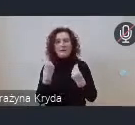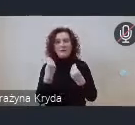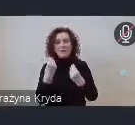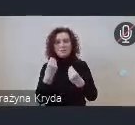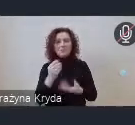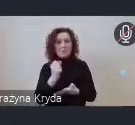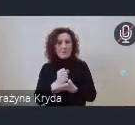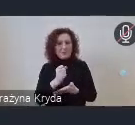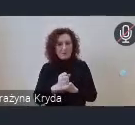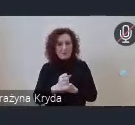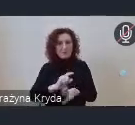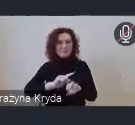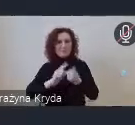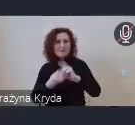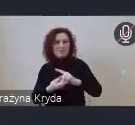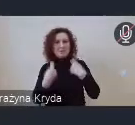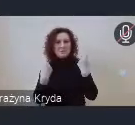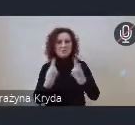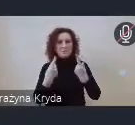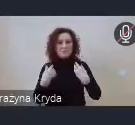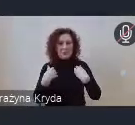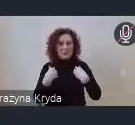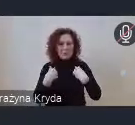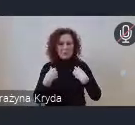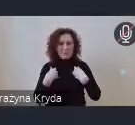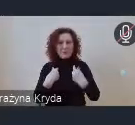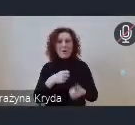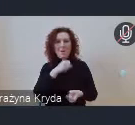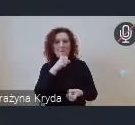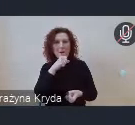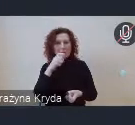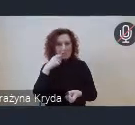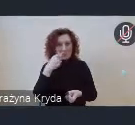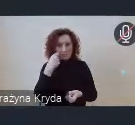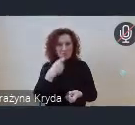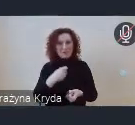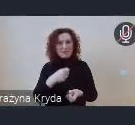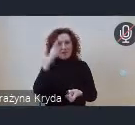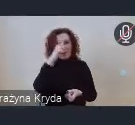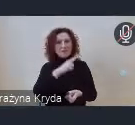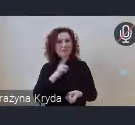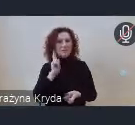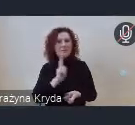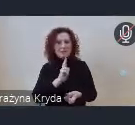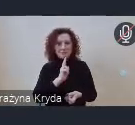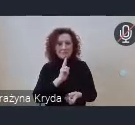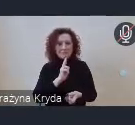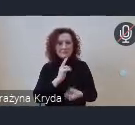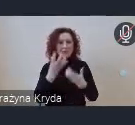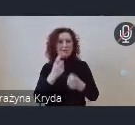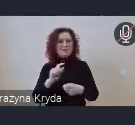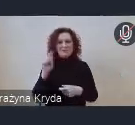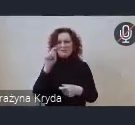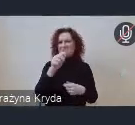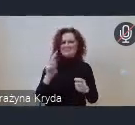jakąś C się życiową babcia dziadek ojciec matka ktokolwiek kto ma ograniczoną sprawność te przyjść popatrzeć na